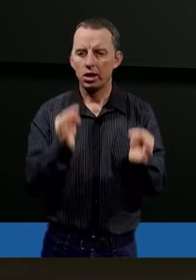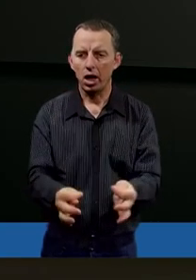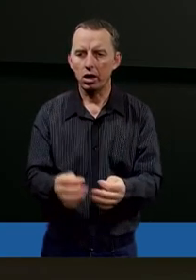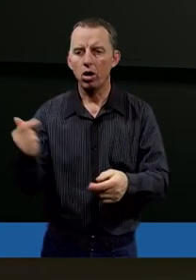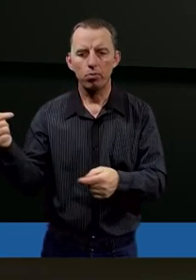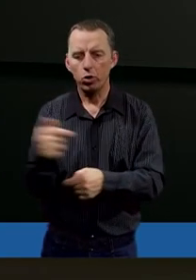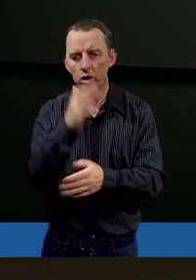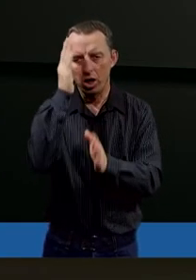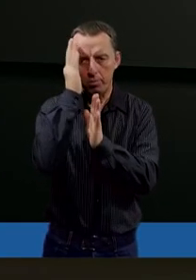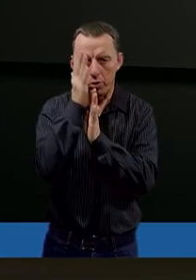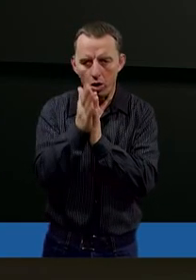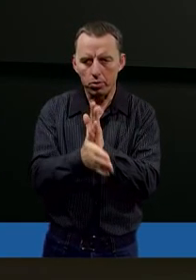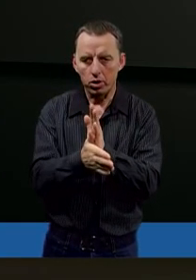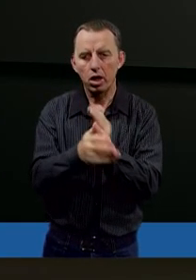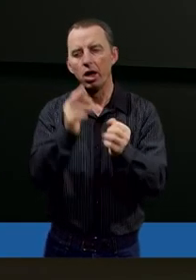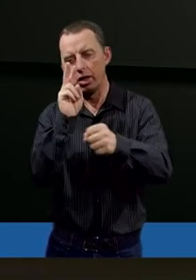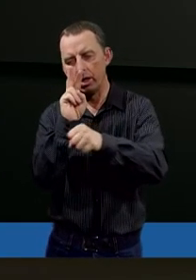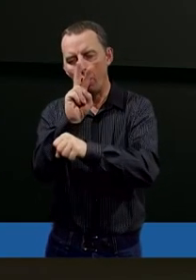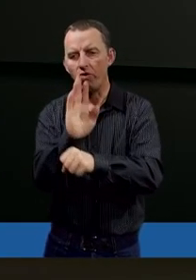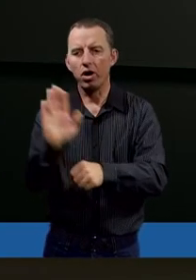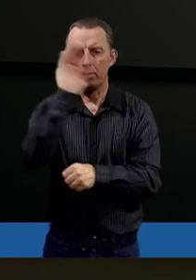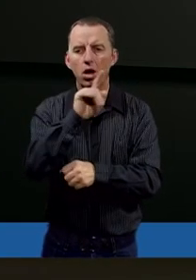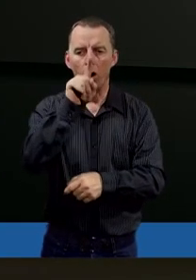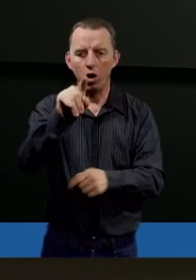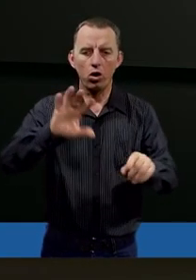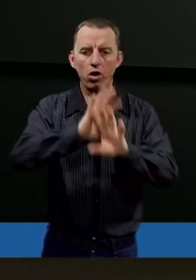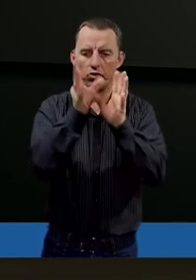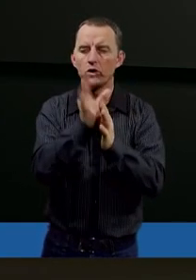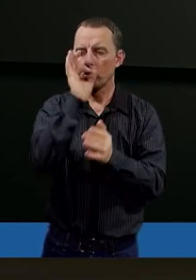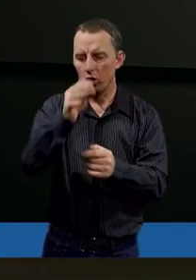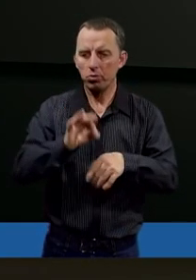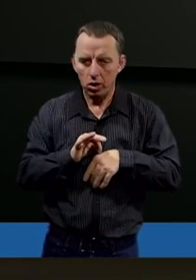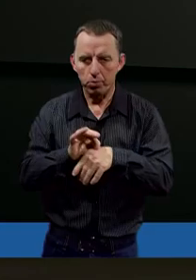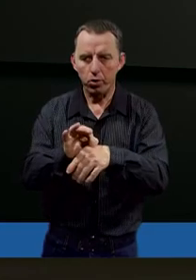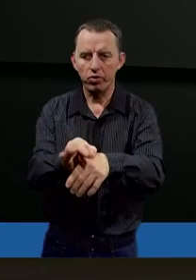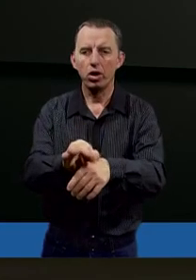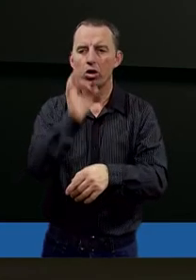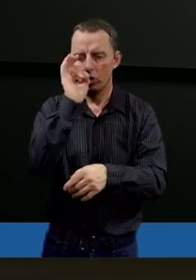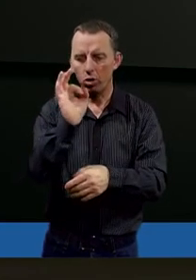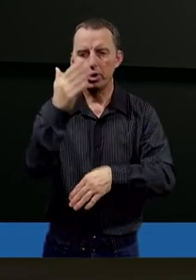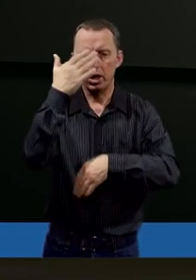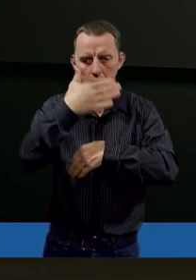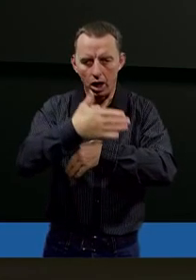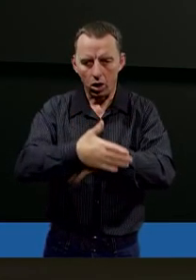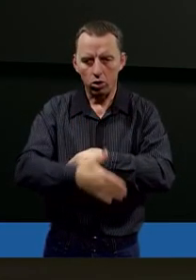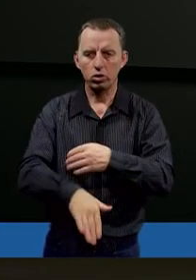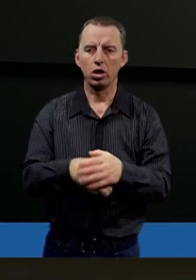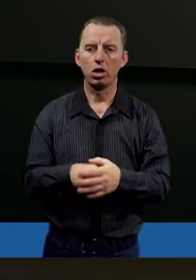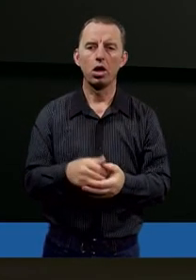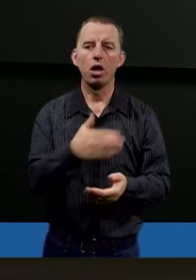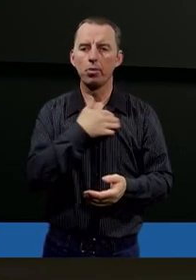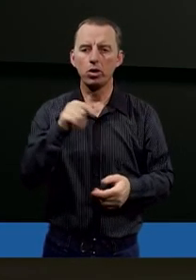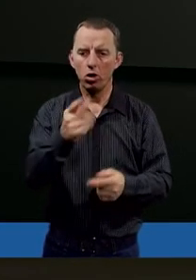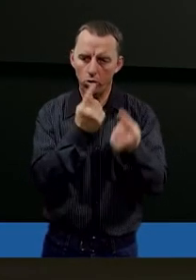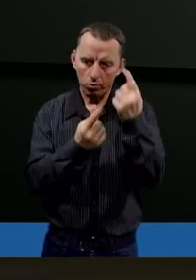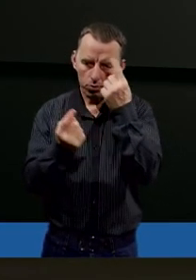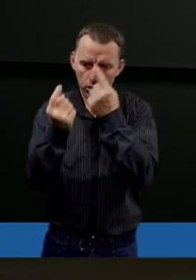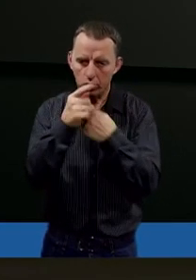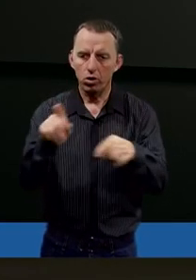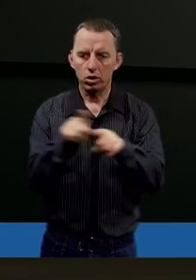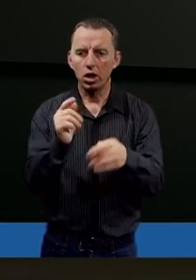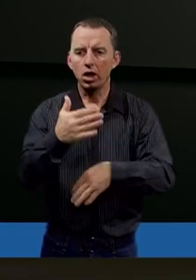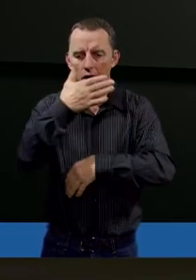muszę po prostu zaufać Bogu, że On wszystko dobrze prowadzi i dobrze zakończy. I my tą myślą chyba